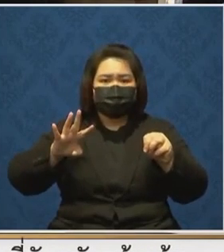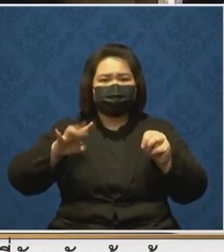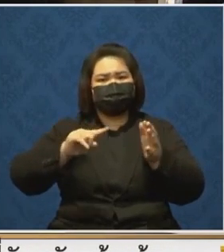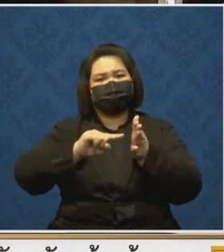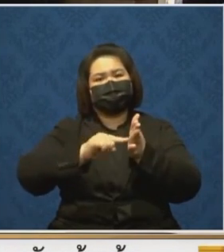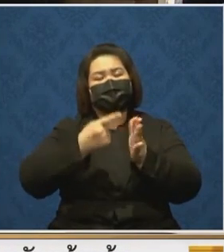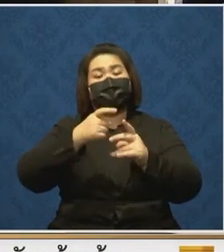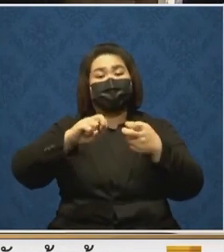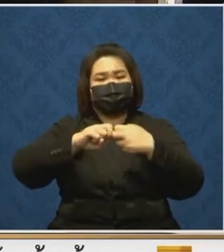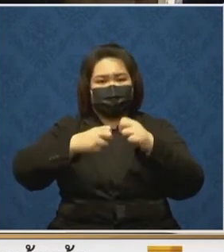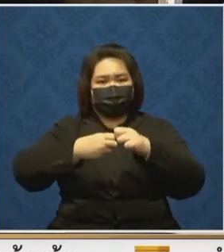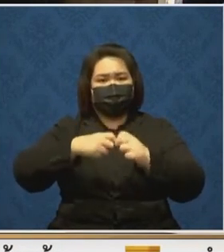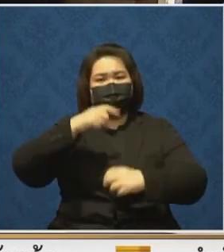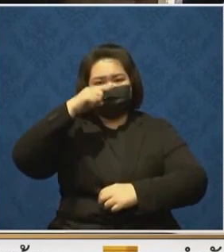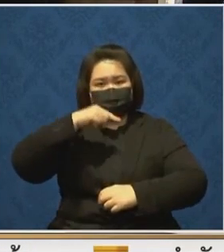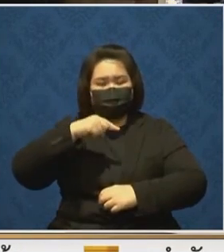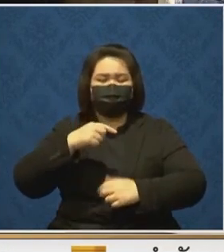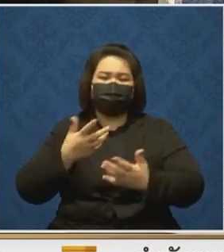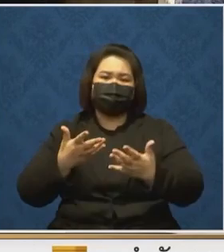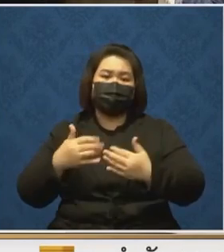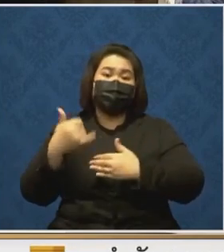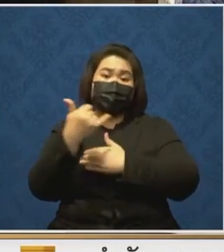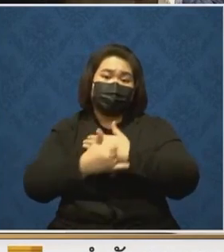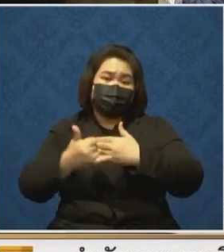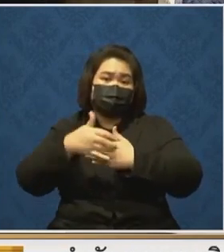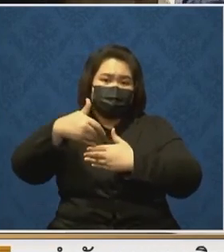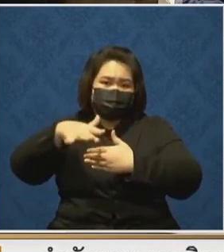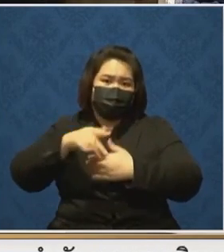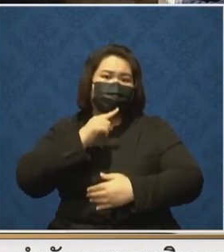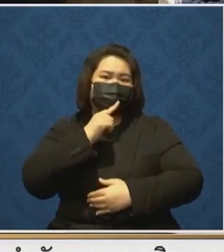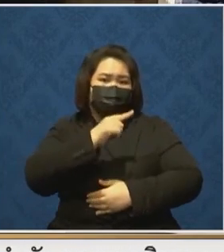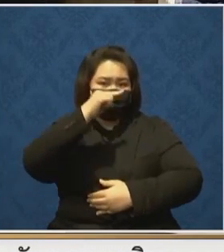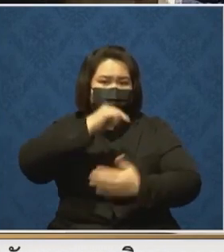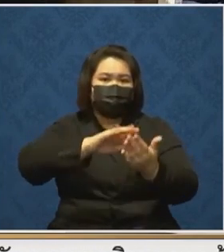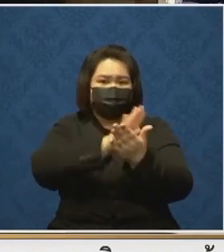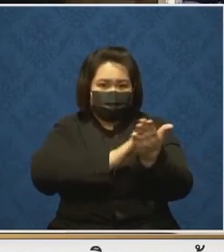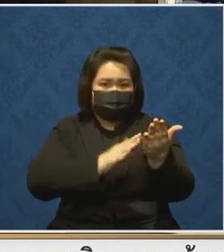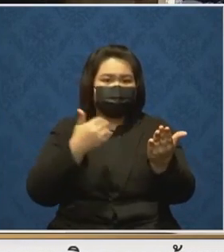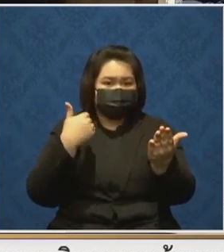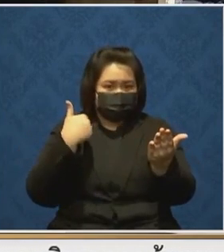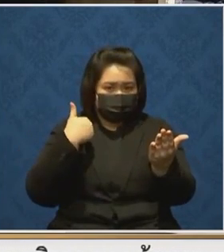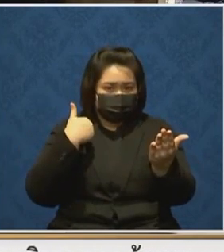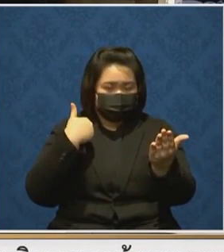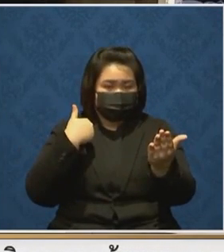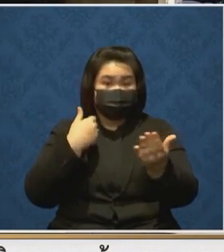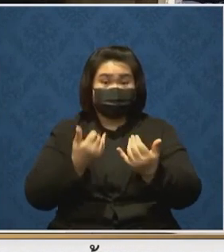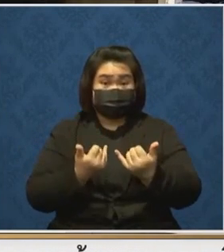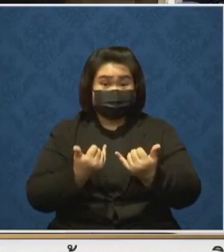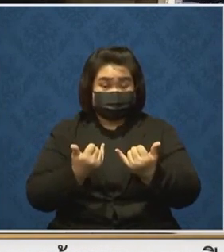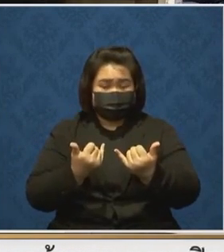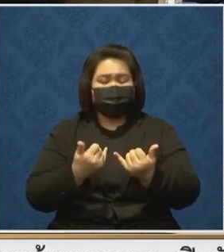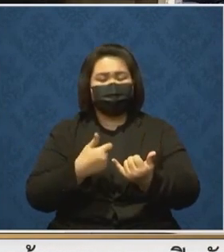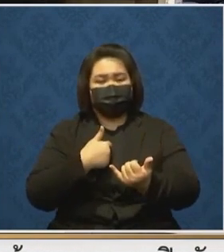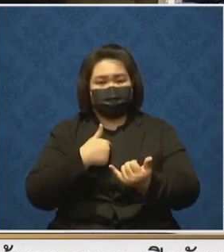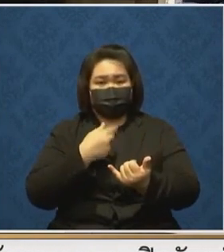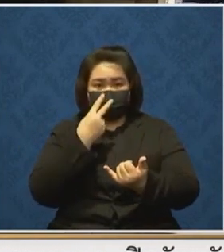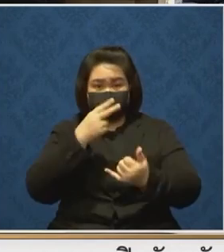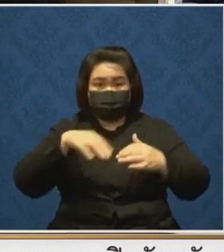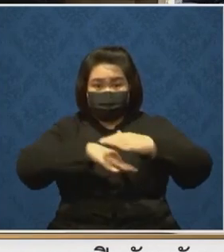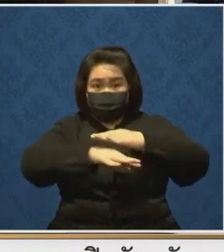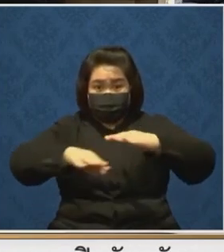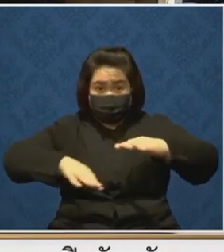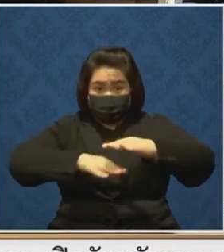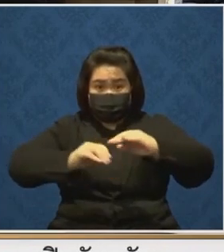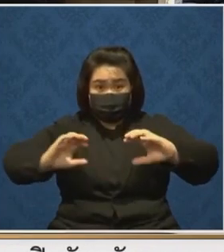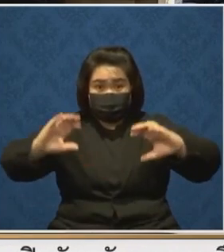ททำให้ประเทศไยต้เดินมาถึจดที่ต่างชาติฟ้องดำเนคดีกับประเทศไทยธรรรธานิคโรพษศและจากเอกสารเทานราชก